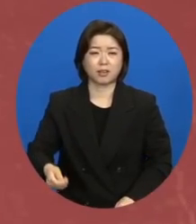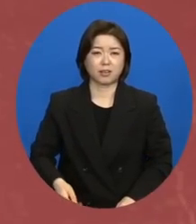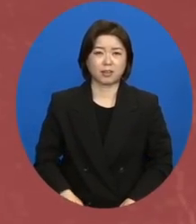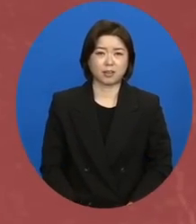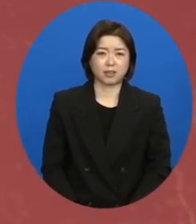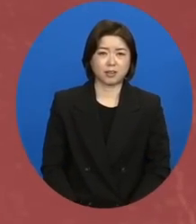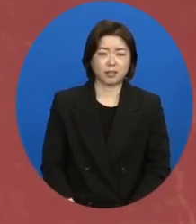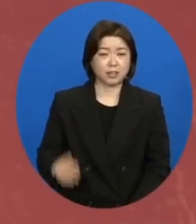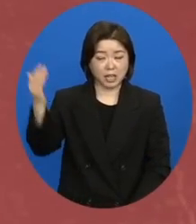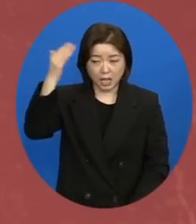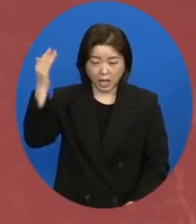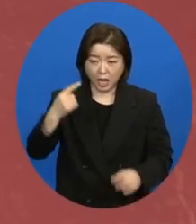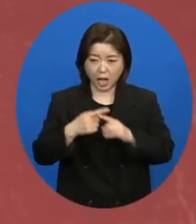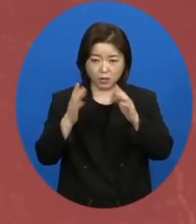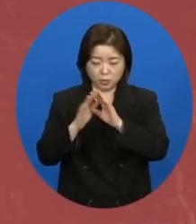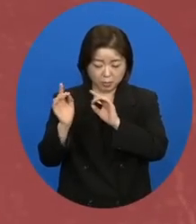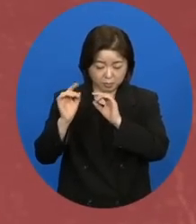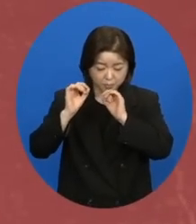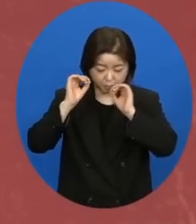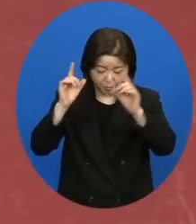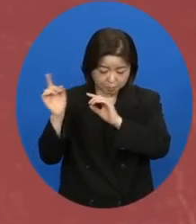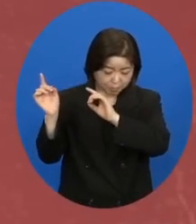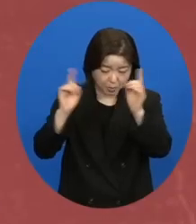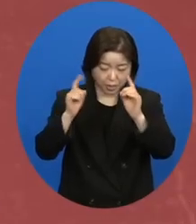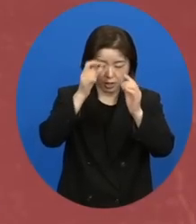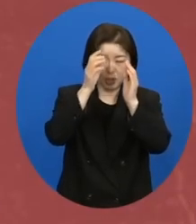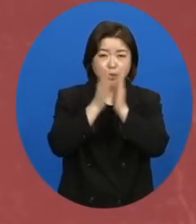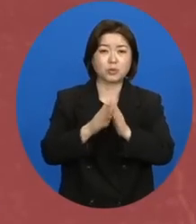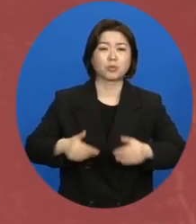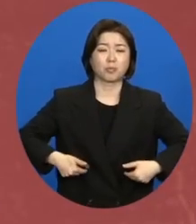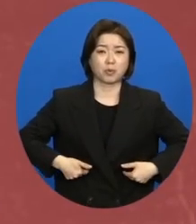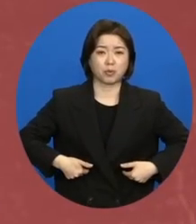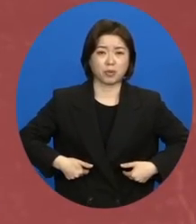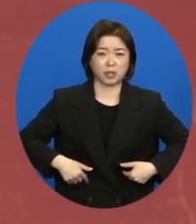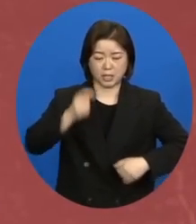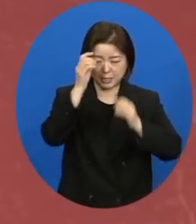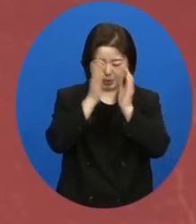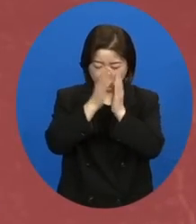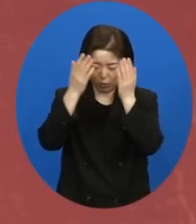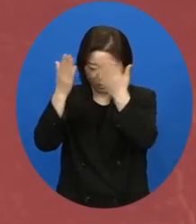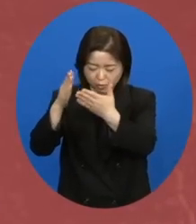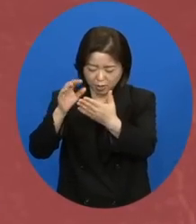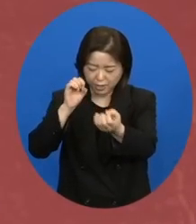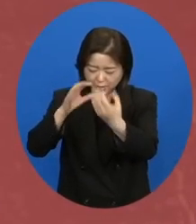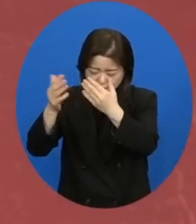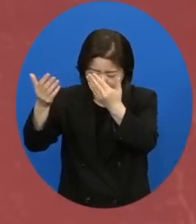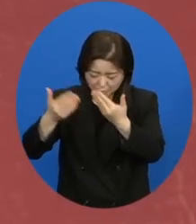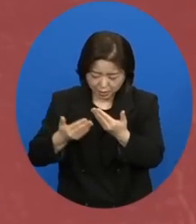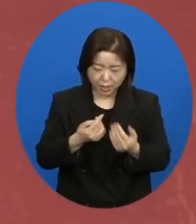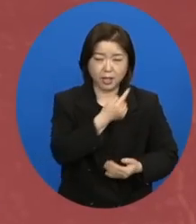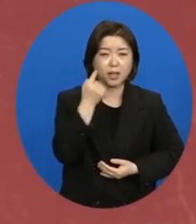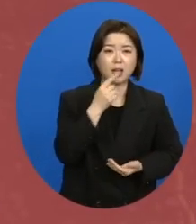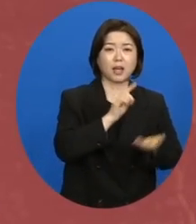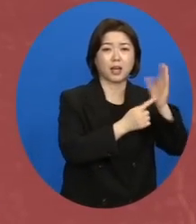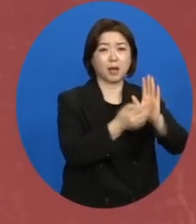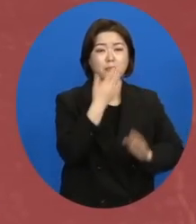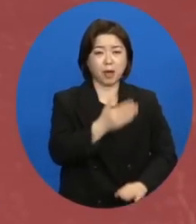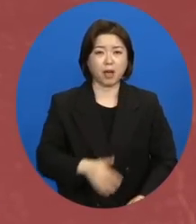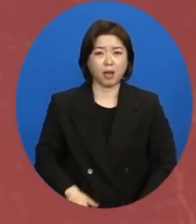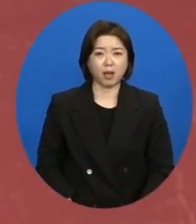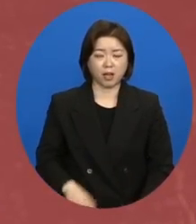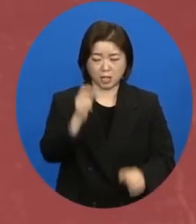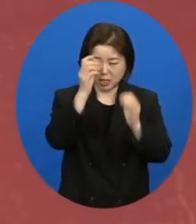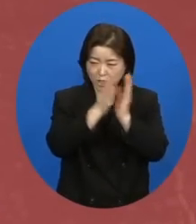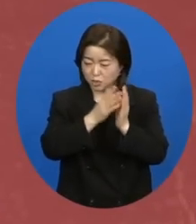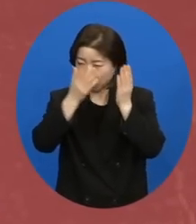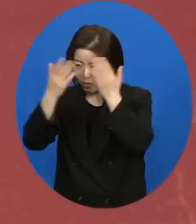근데 한국 교회가 깨어서 기도해야 되는데 기도하고 응답을 받아야 간증할 거 아니에요. 기도해서